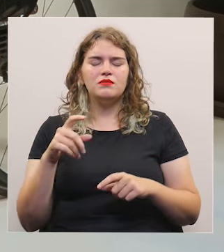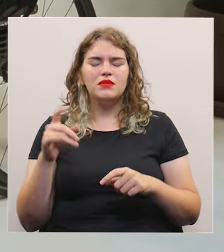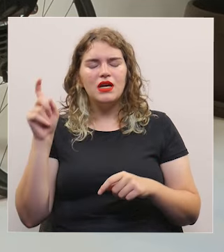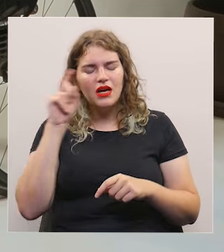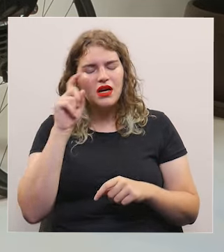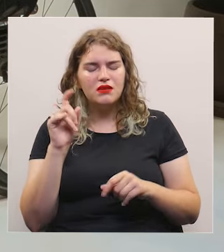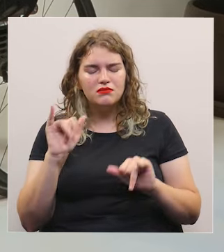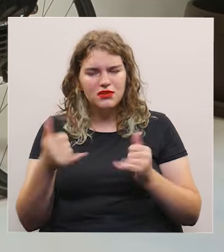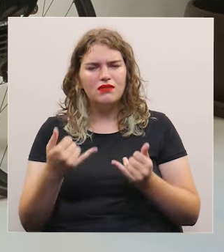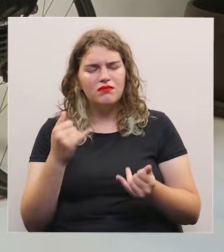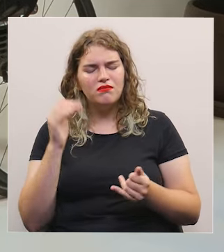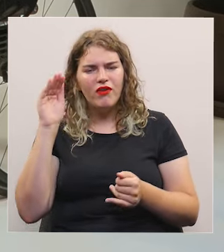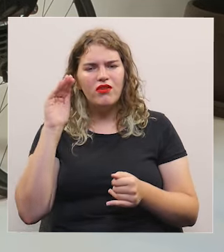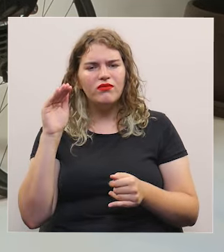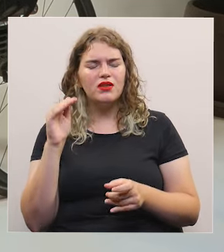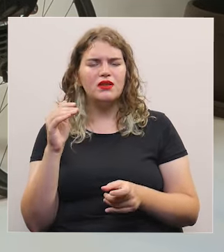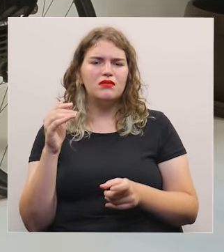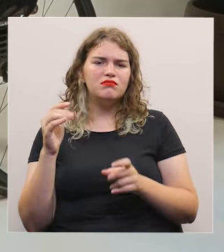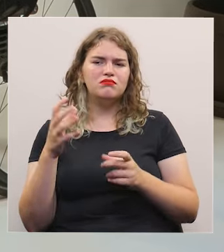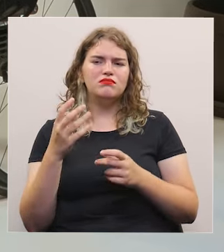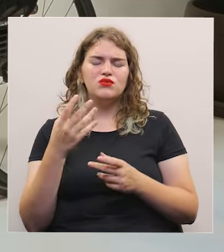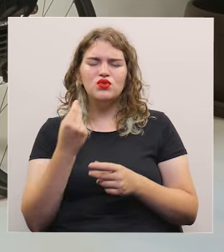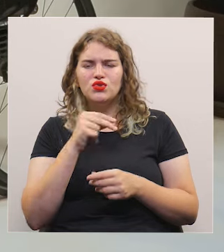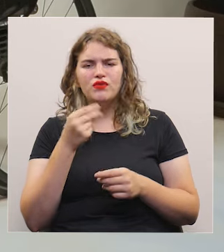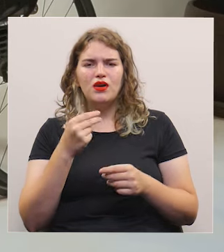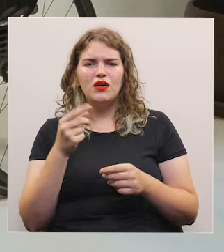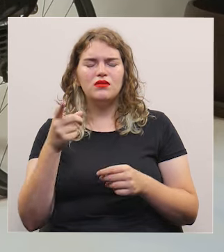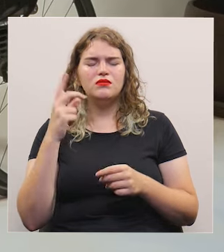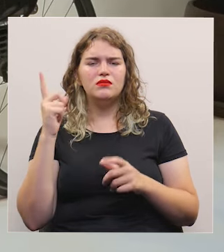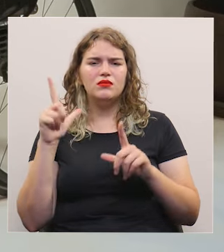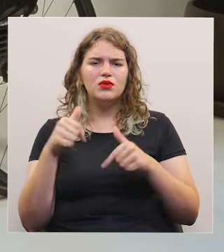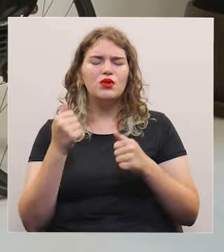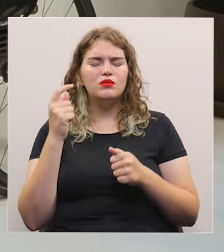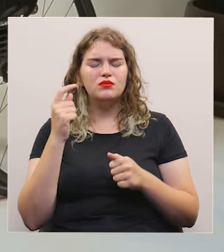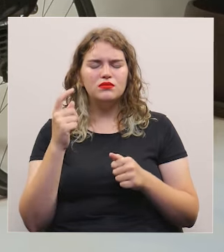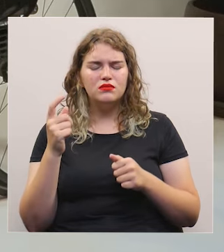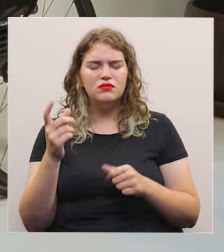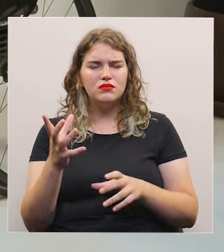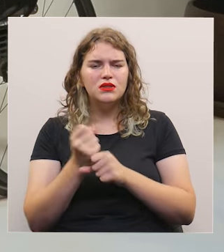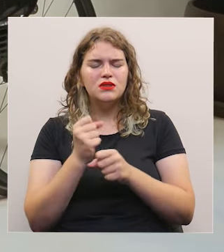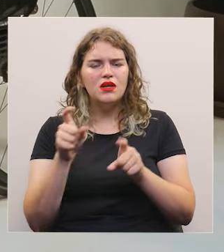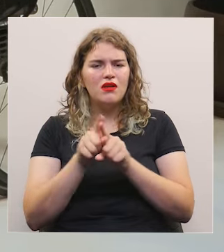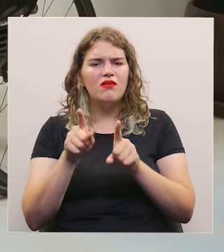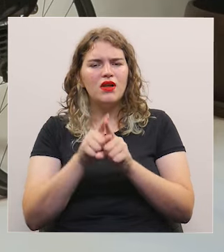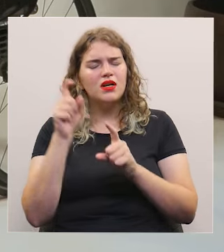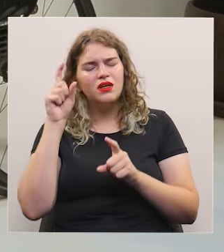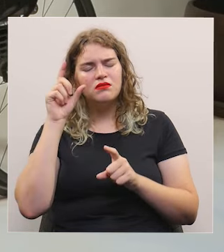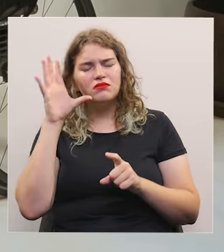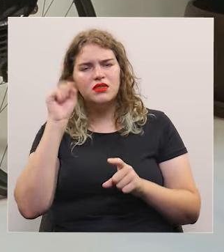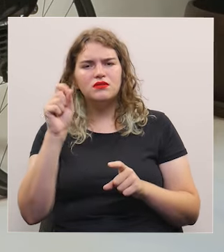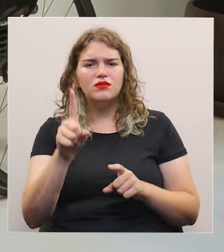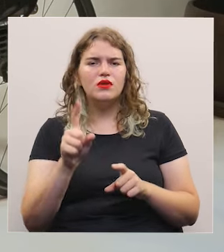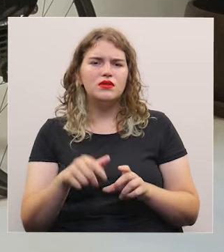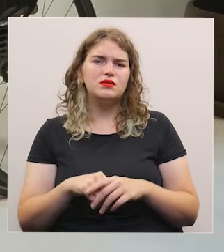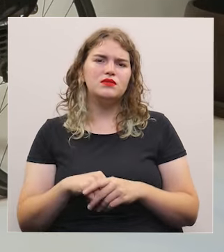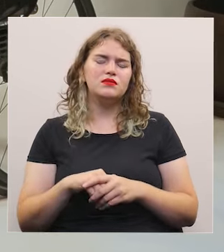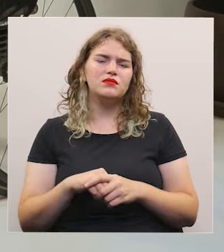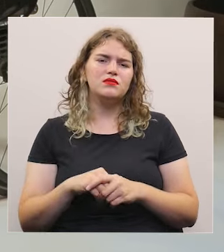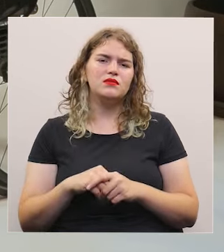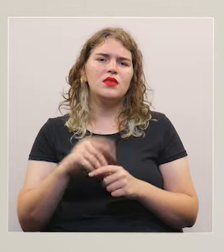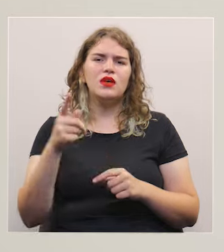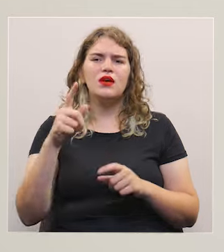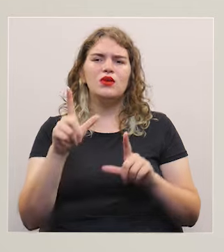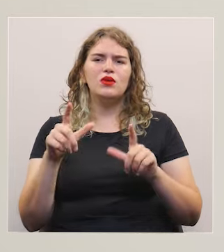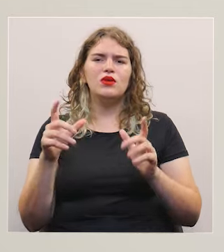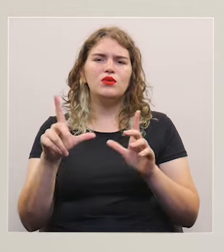amin, amin. Credem cu tărie că se va întâmpla. Amin. Dumnezeu să onoreze credința voastră. Amin. Amin. Amin. Spune amin. Că Domnul Iisus